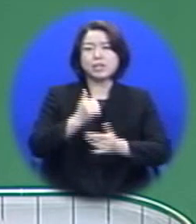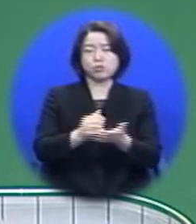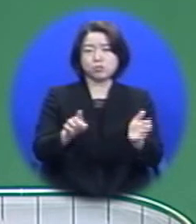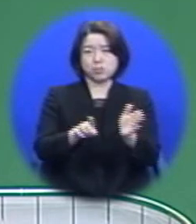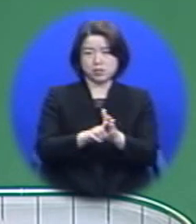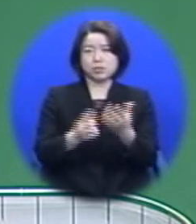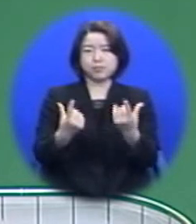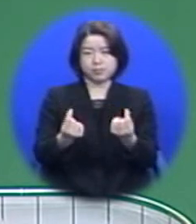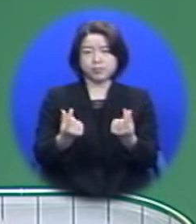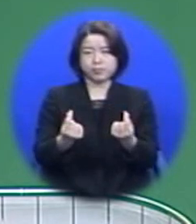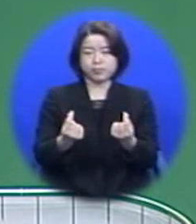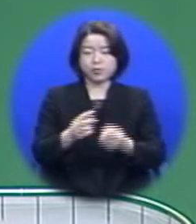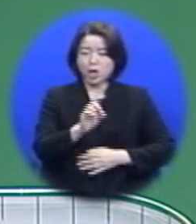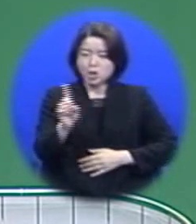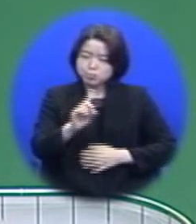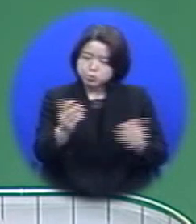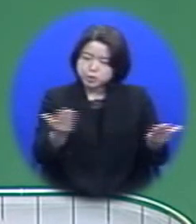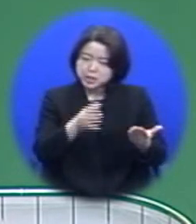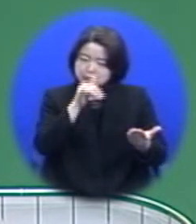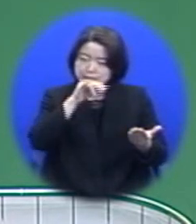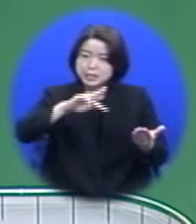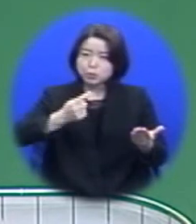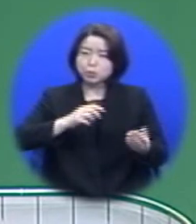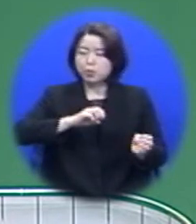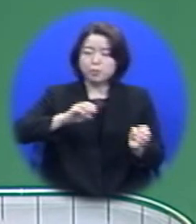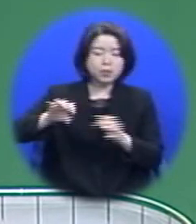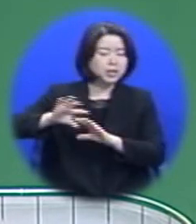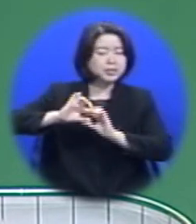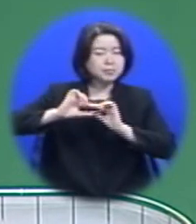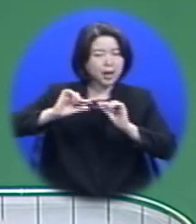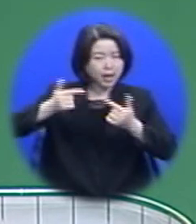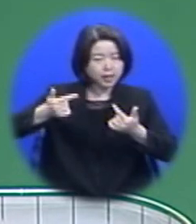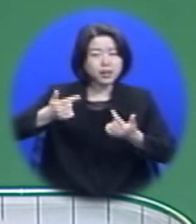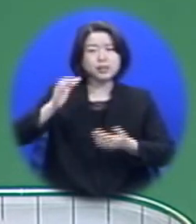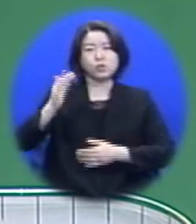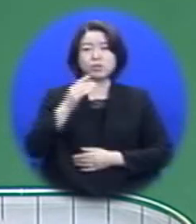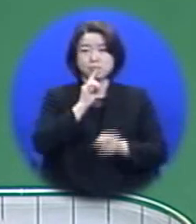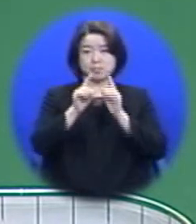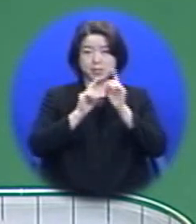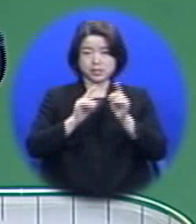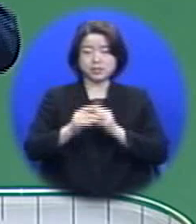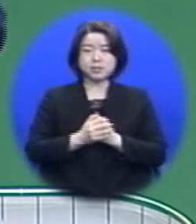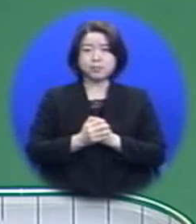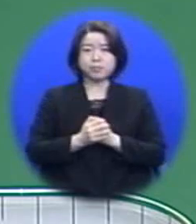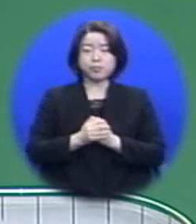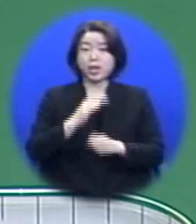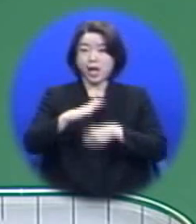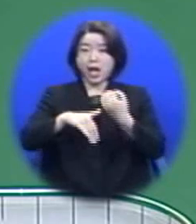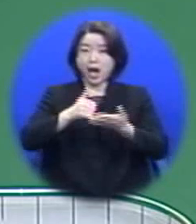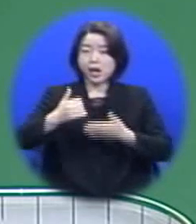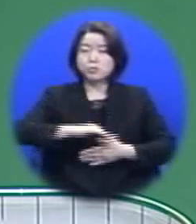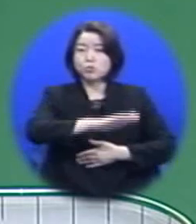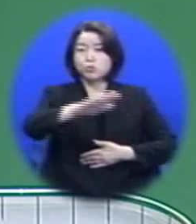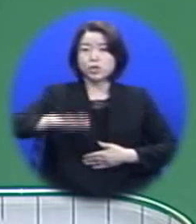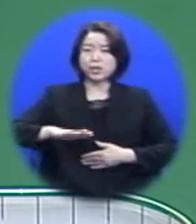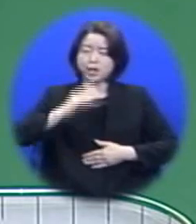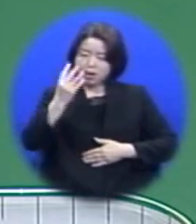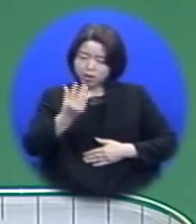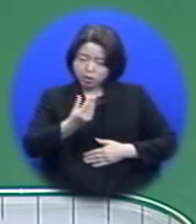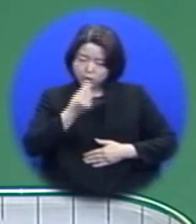것입니다 무슨 일이 있어도 놓치지 말아야 될 말씀입니다 하나님은 우리에게 거룩하라고